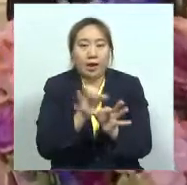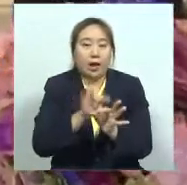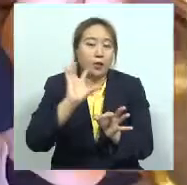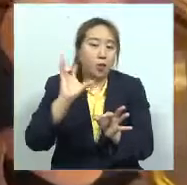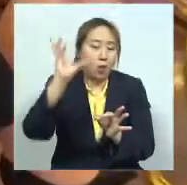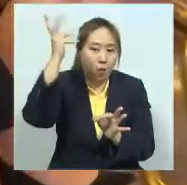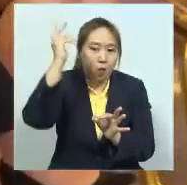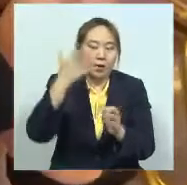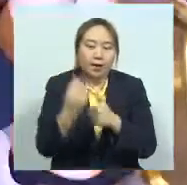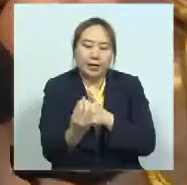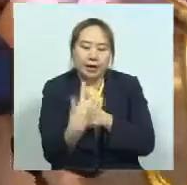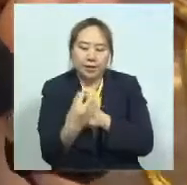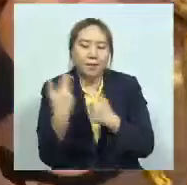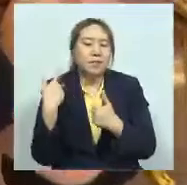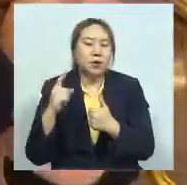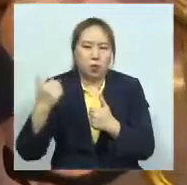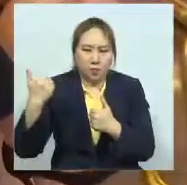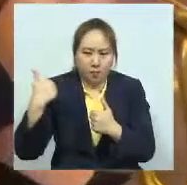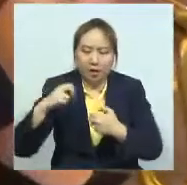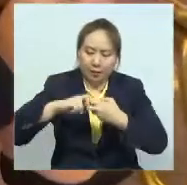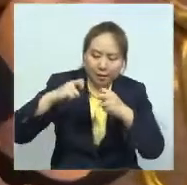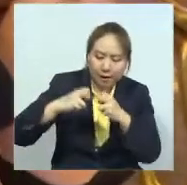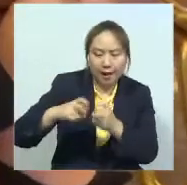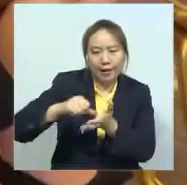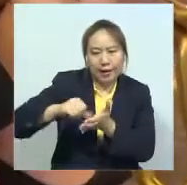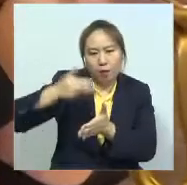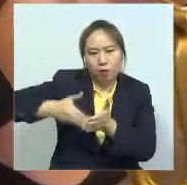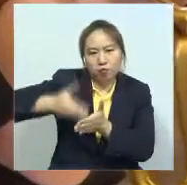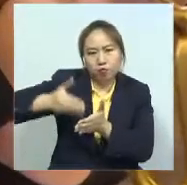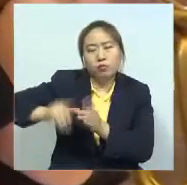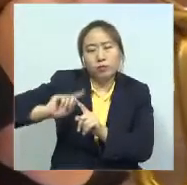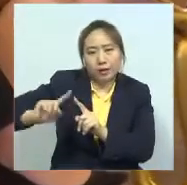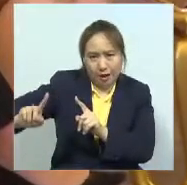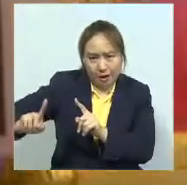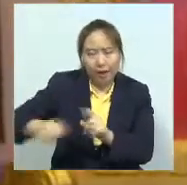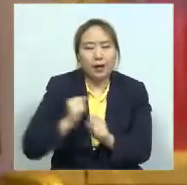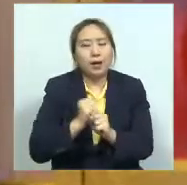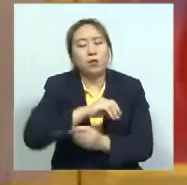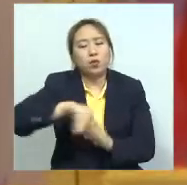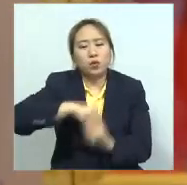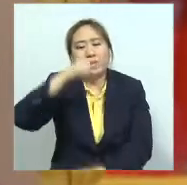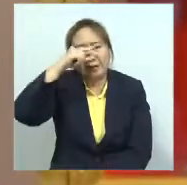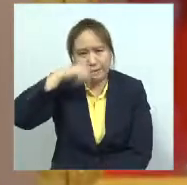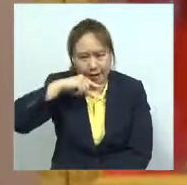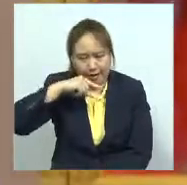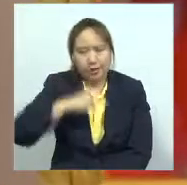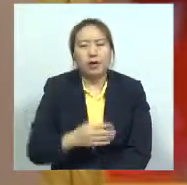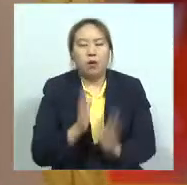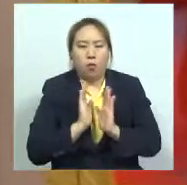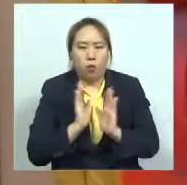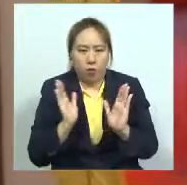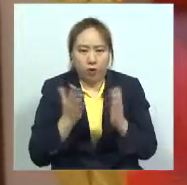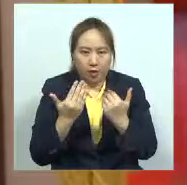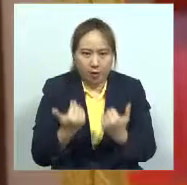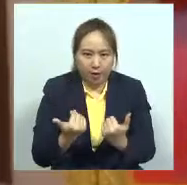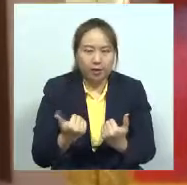กที่ให้ข้อแนะนำที่เป็นประโยชน์ในการแก้ไขปัญหาและอุปสรรคในการดำเนินธุรกิจในประเทศไทยส่งผล